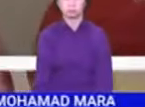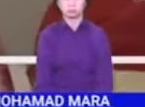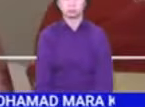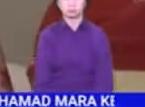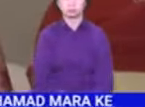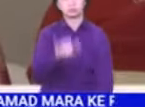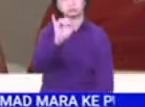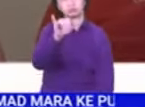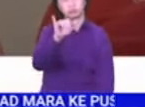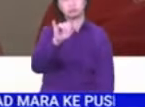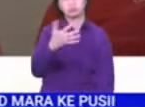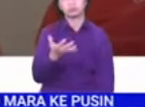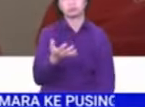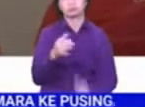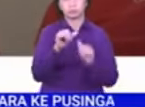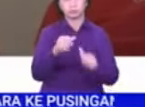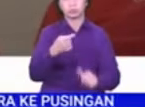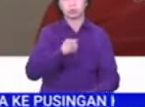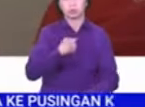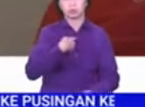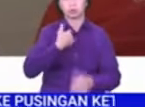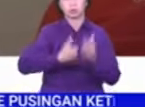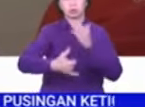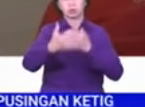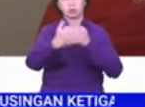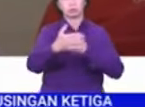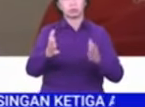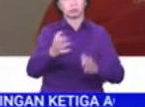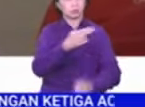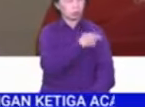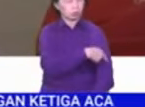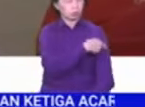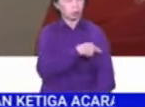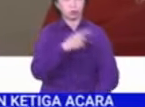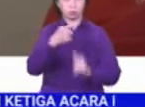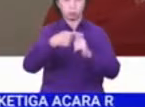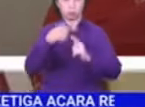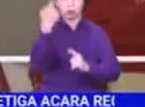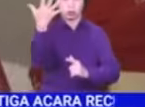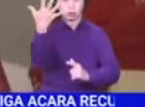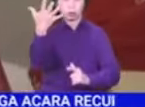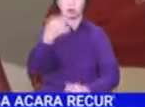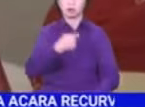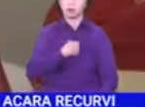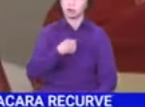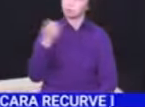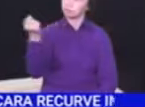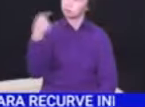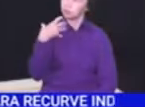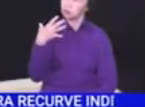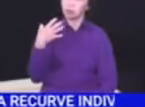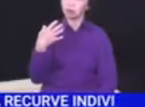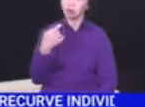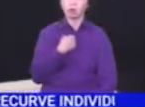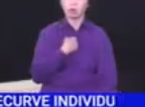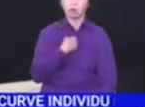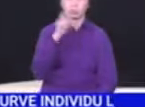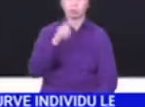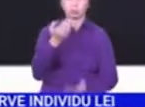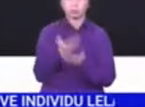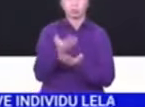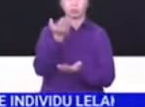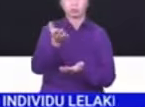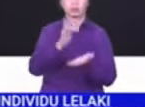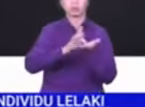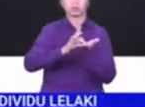hai oh itu nah yang maju saya masuk buat beli anime tuh sayur difahamkan sayurnya benci